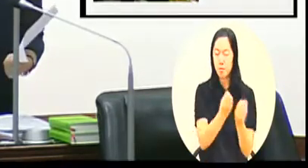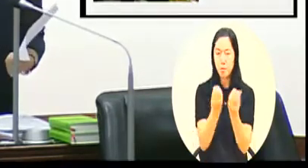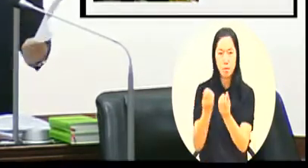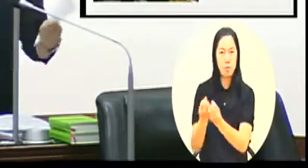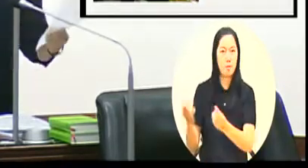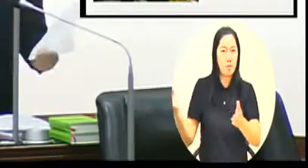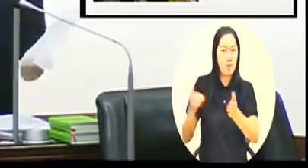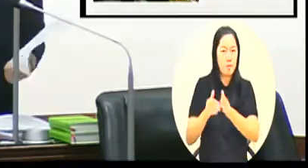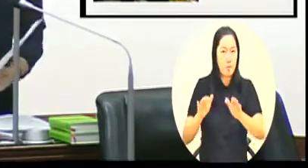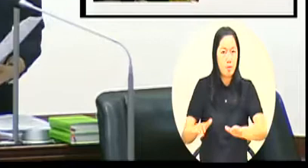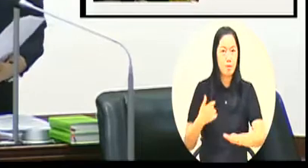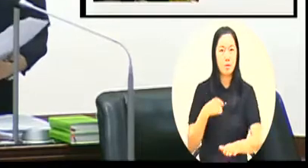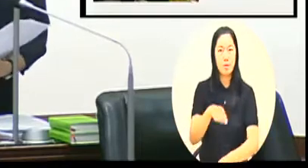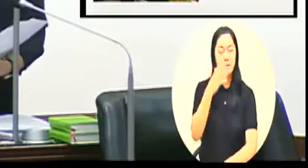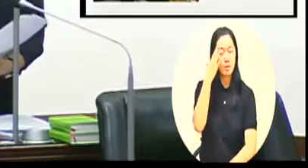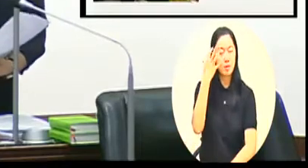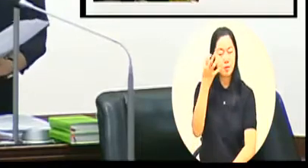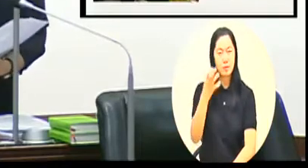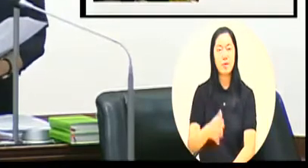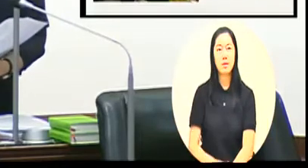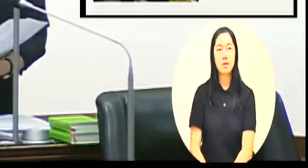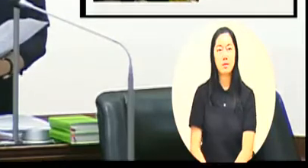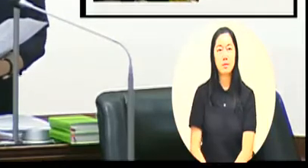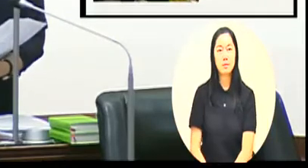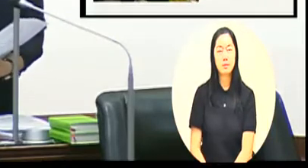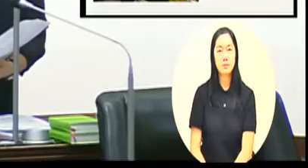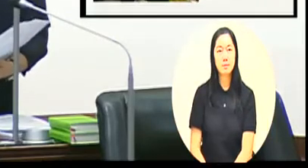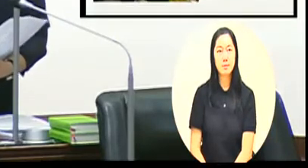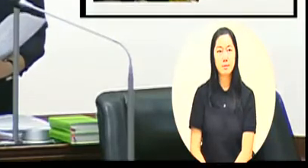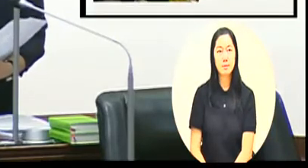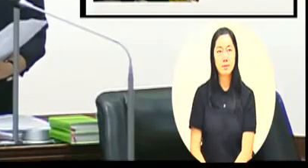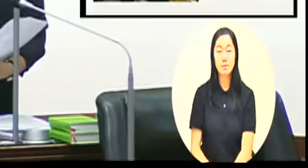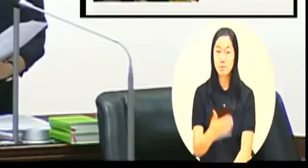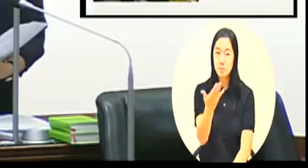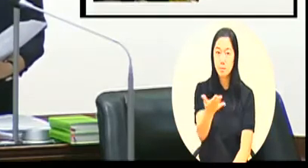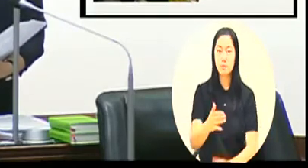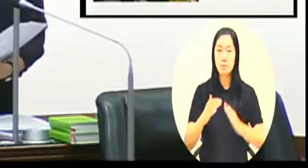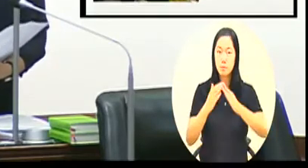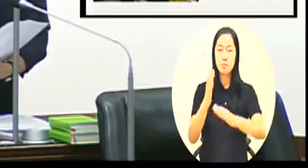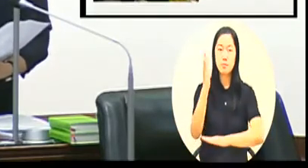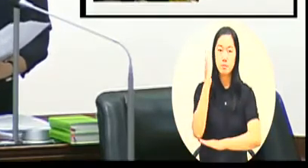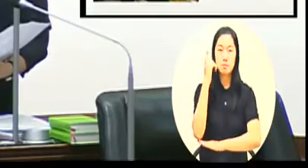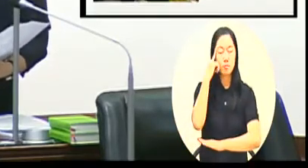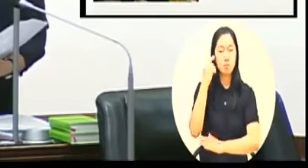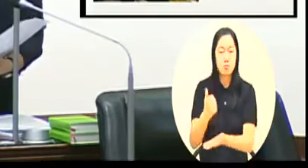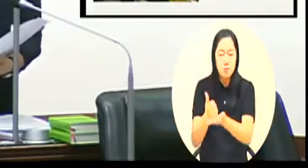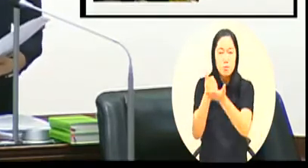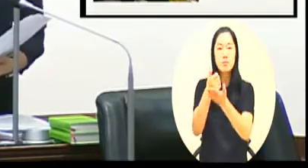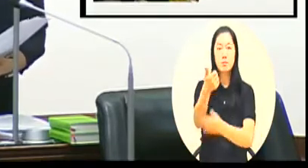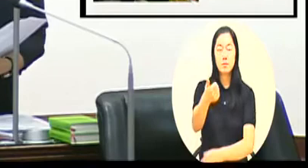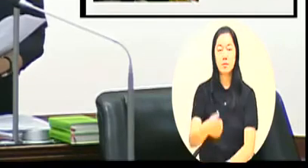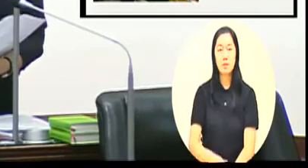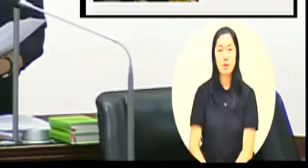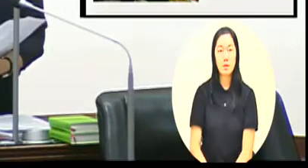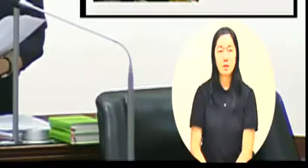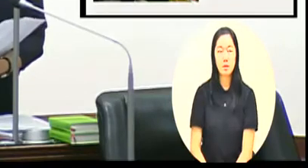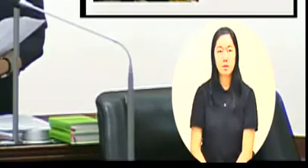我们也为了这个很头痛。那我们也是好给予我们市政府哈肯定哈。我们在